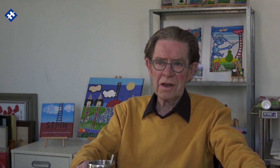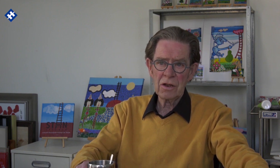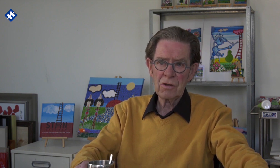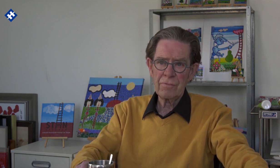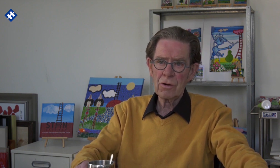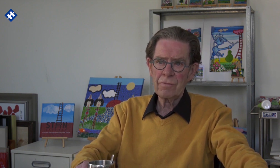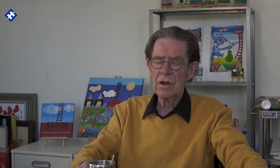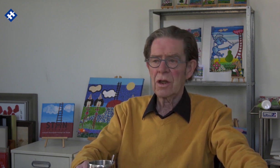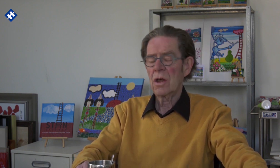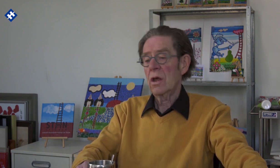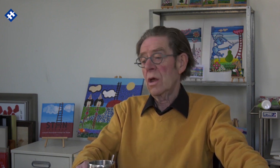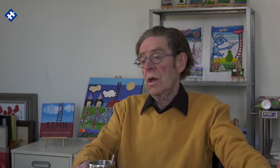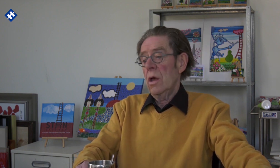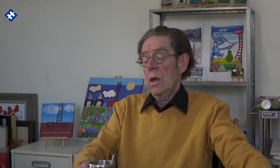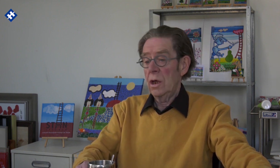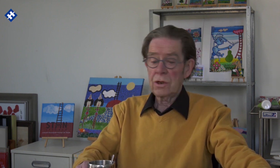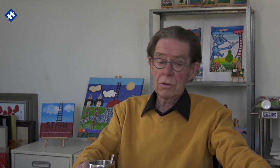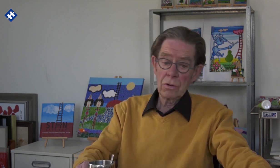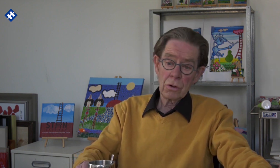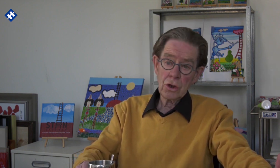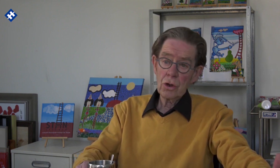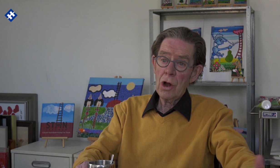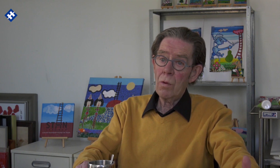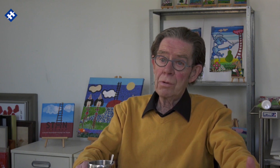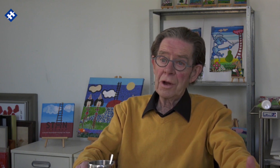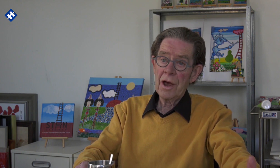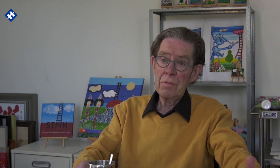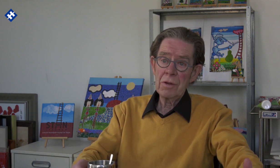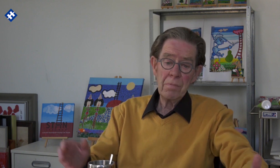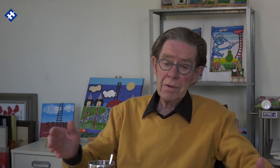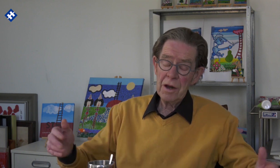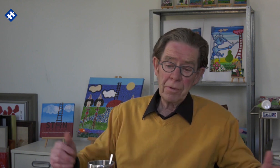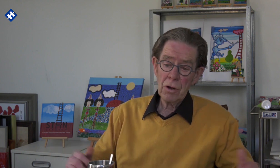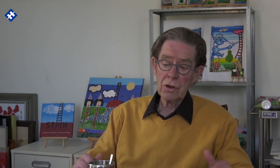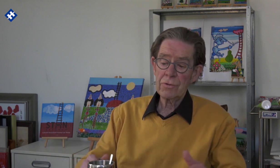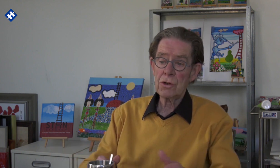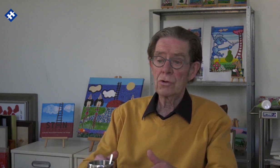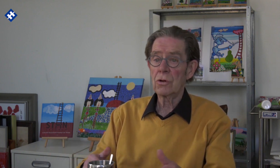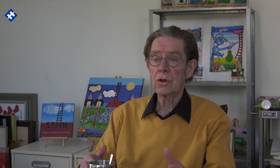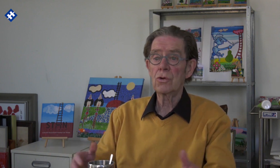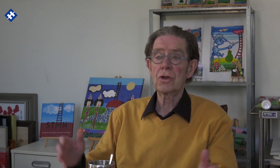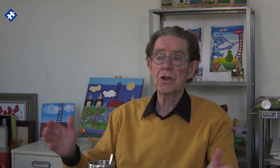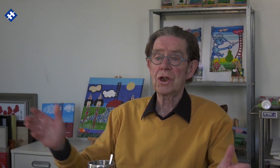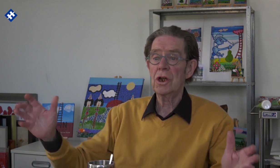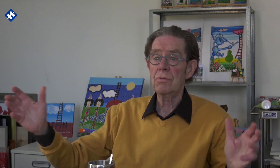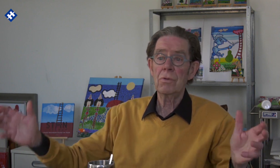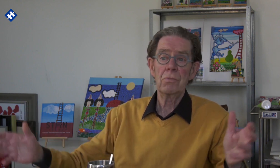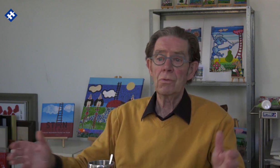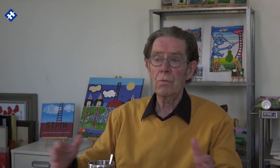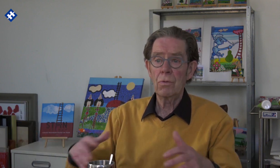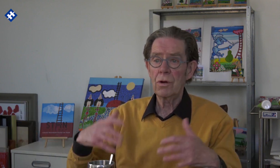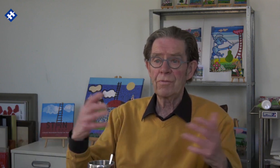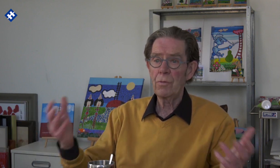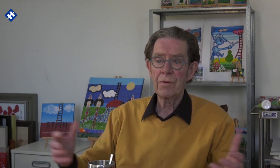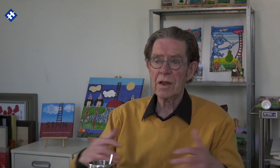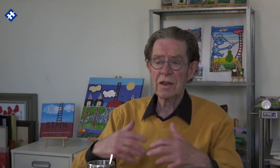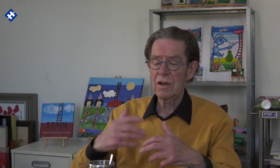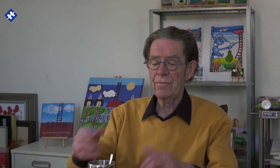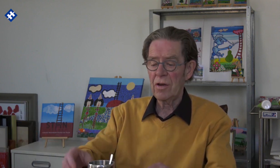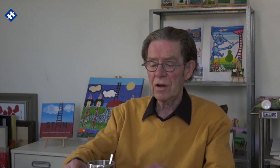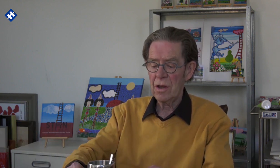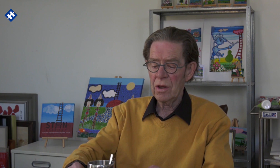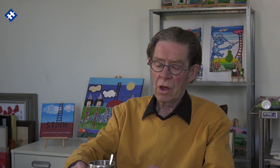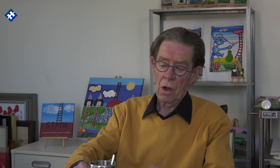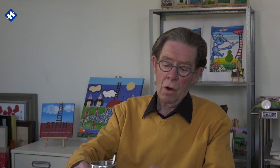En dan gingen we daar vragen van, ik zoek nog een zo'n oude boerderij met een binnenplaats, of ik zoek nog een zo'n kastine, hoe we gaan